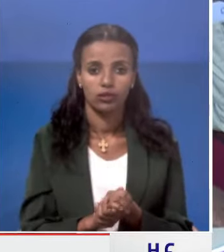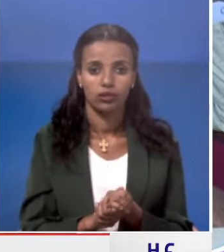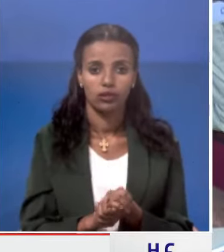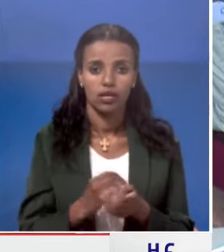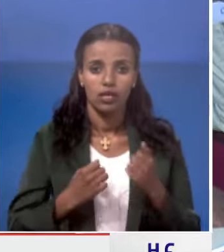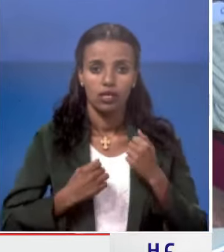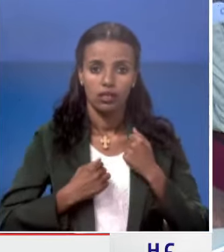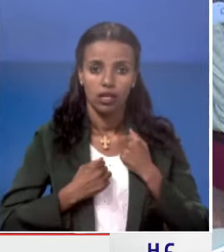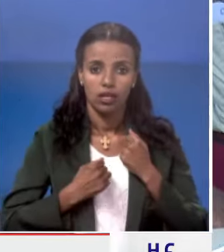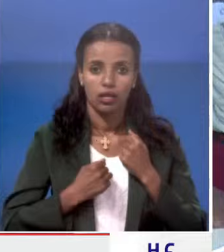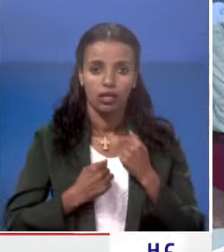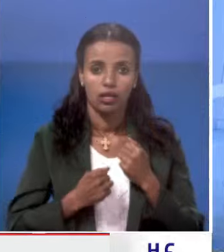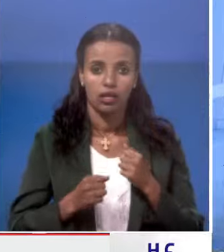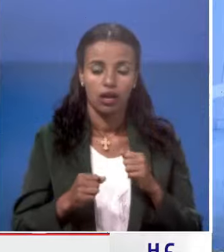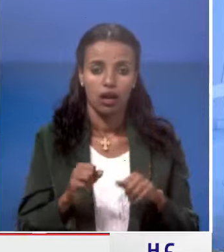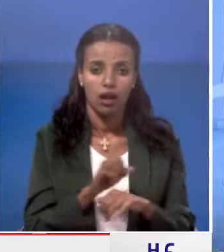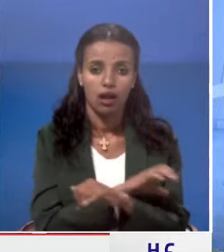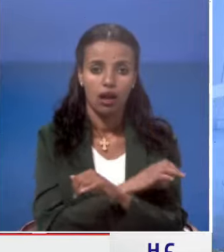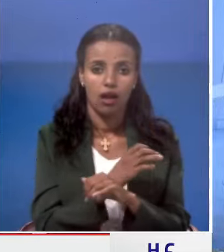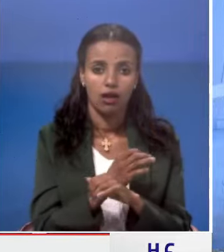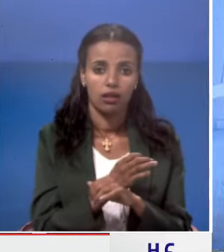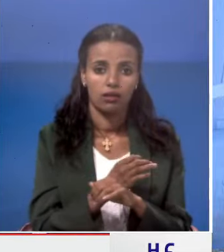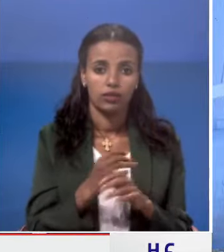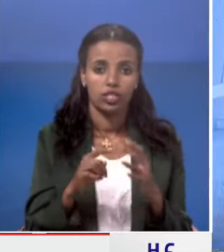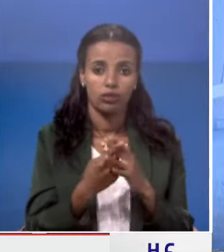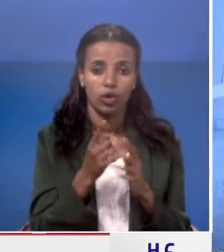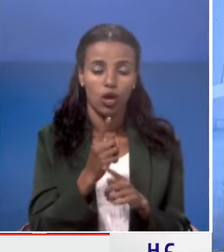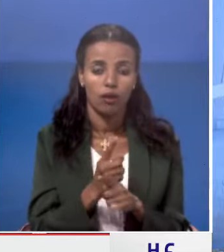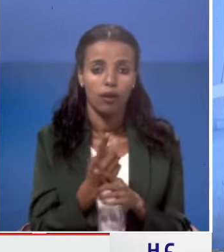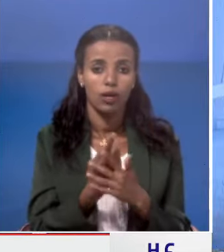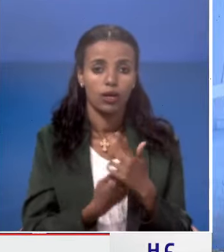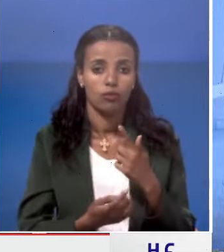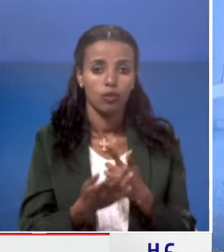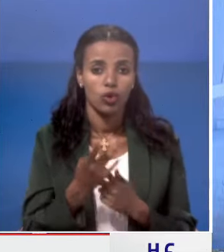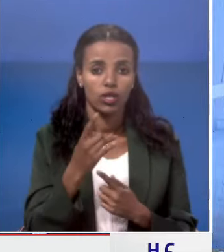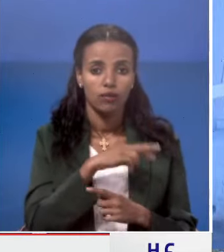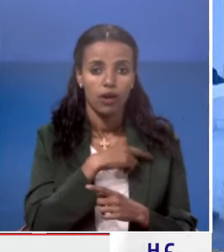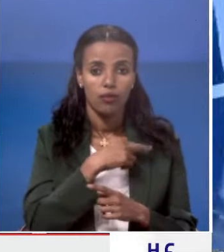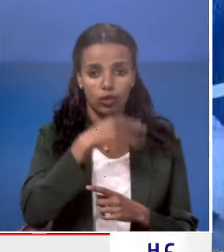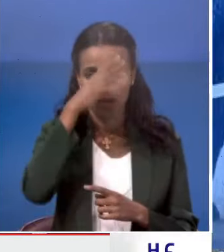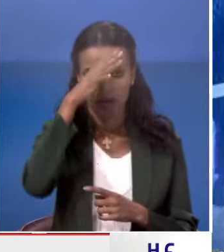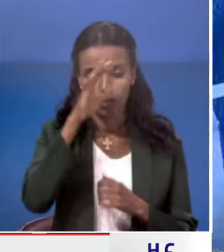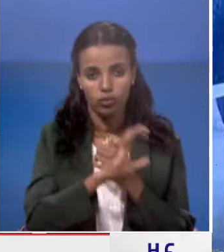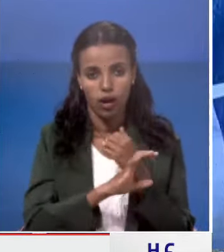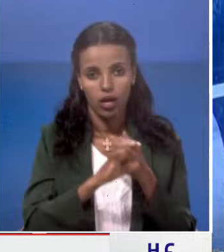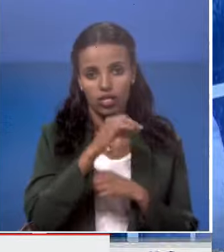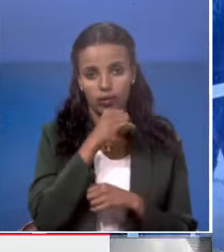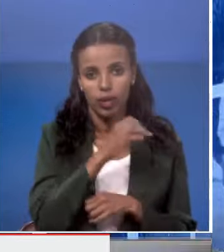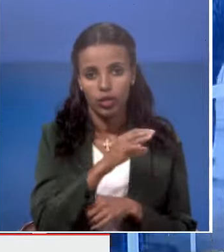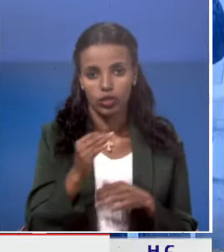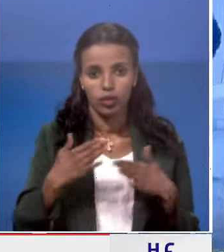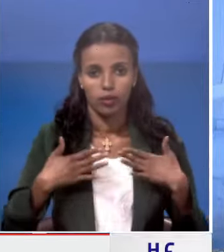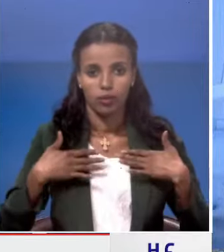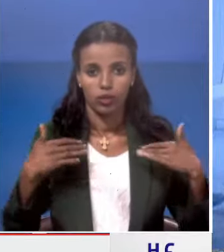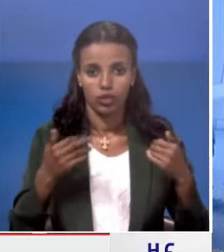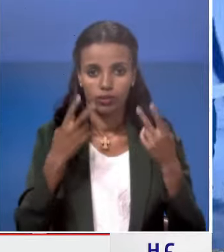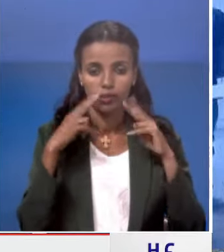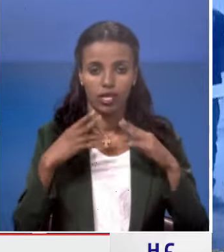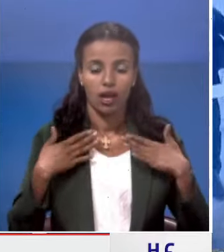ኃይል በሰላማዊ መንገድ በተጀመረው አግባብ በውይይት በሃይማኖት አባቶች፣ በሀገር ሽማግሌዎች እንዲሁም በወጣቶች በሚመለከታቸው